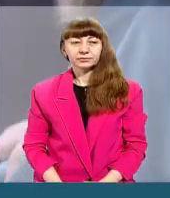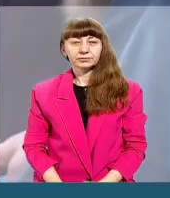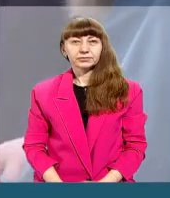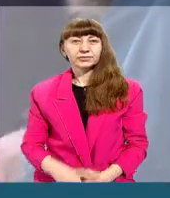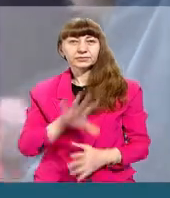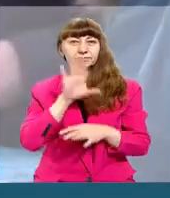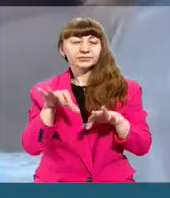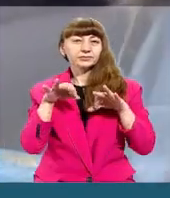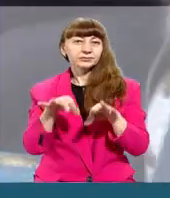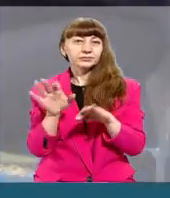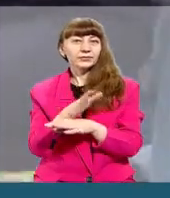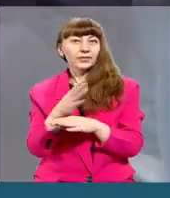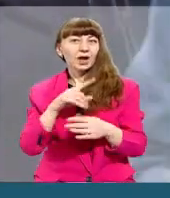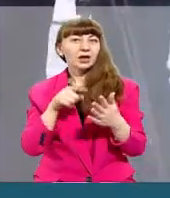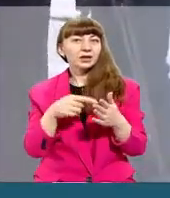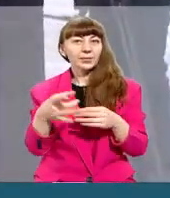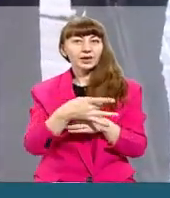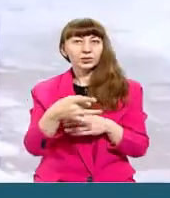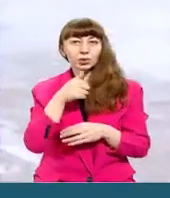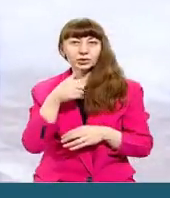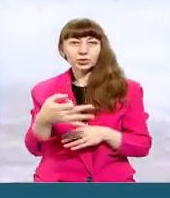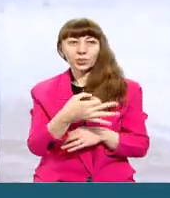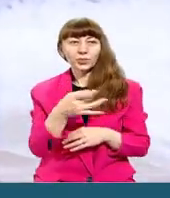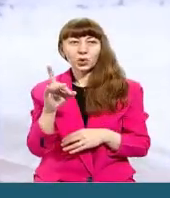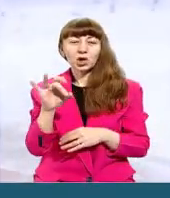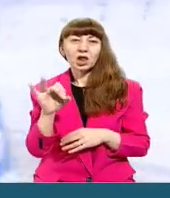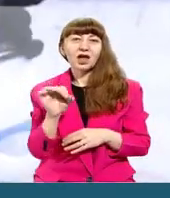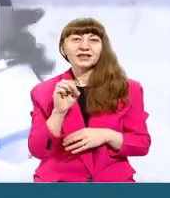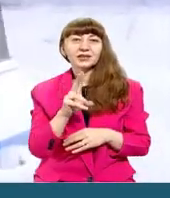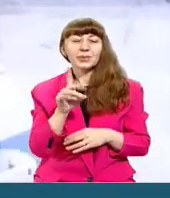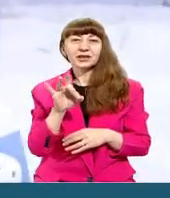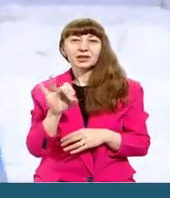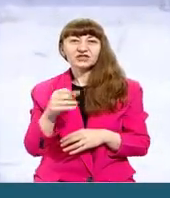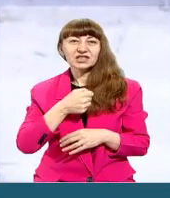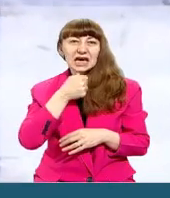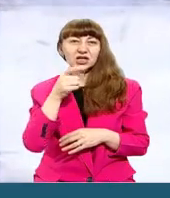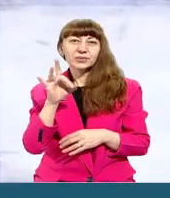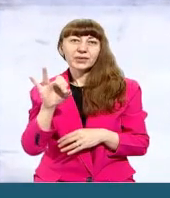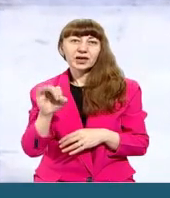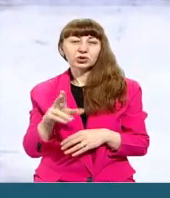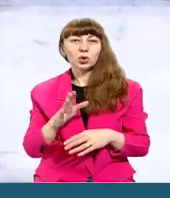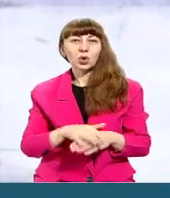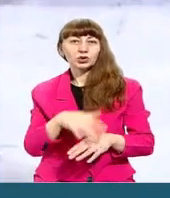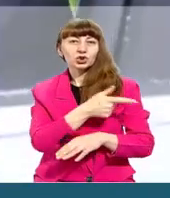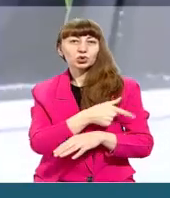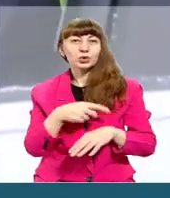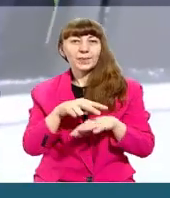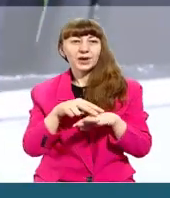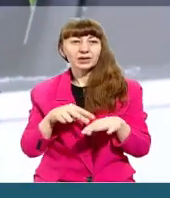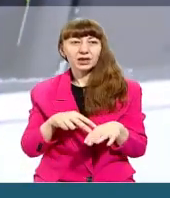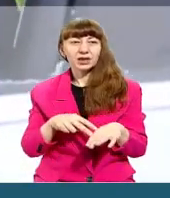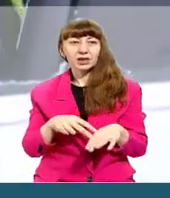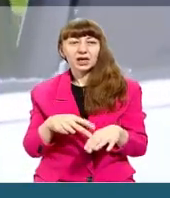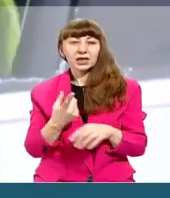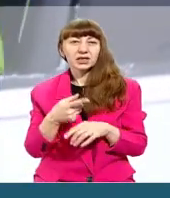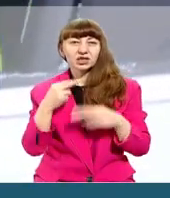Все автомобили распределят по городам и районам области. Нурлан Байтасов, старший инспектор службы роты патрульной полиции, говорит,